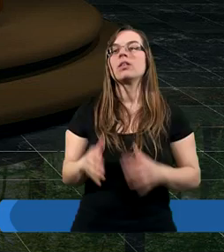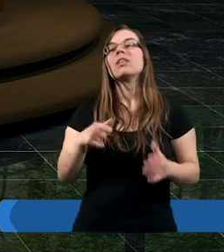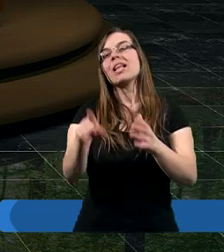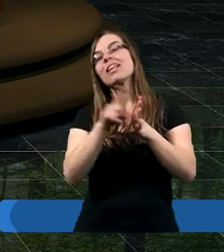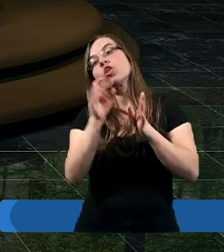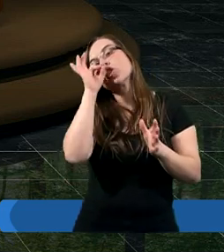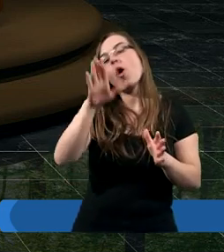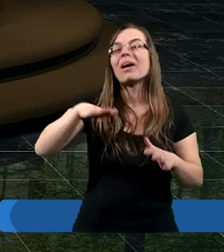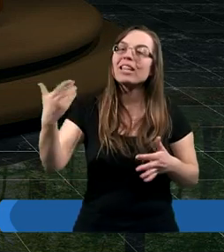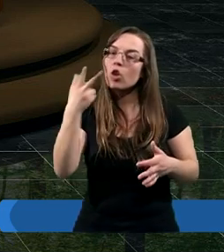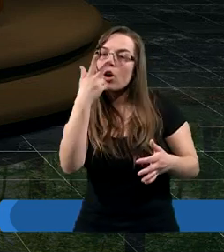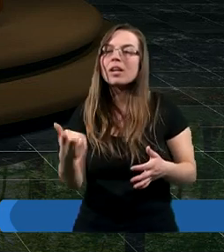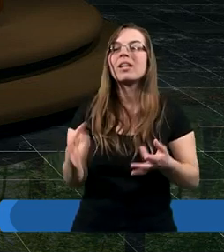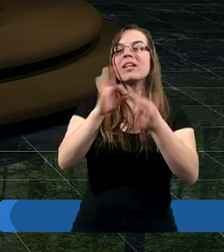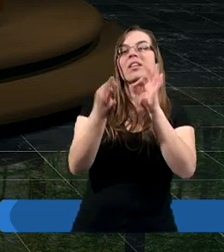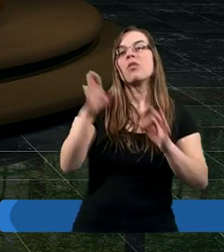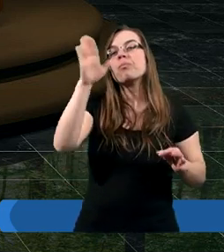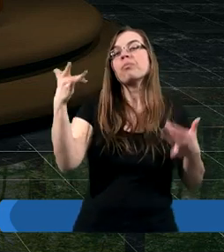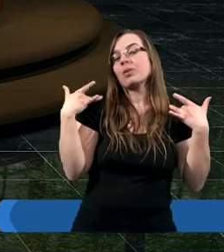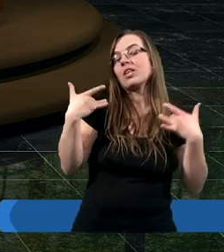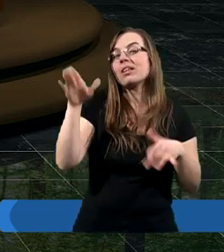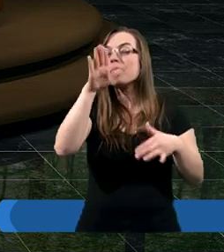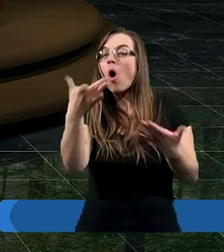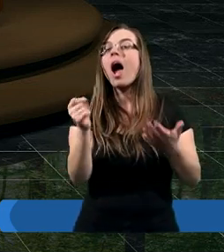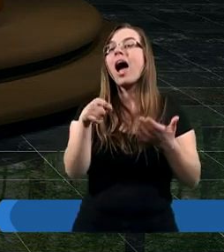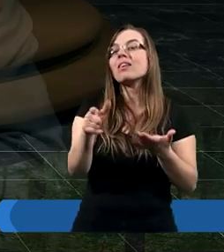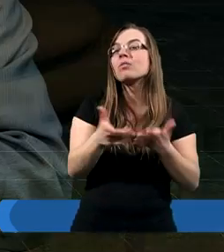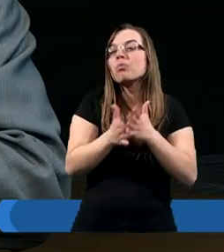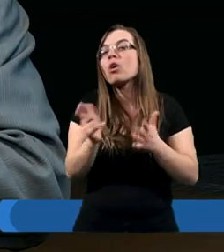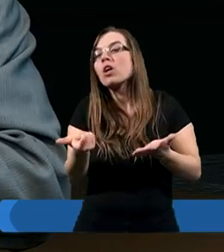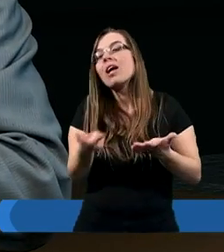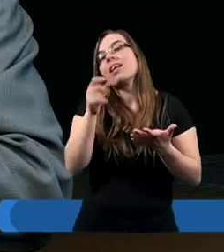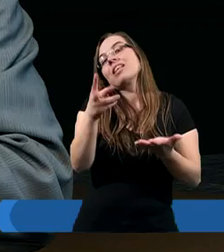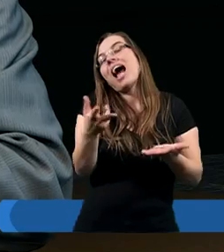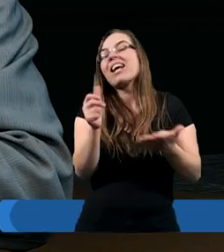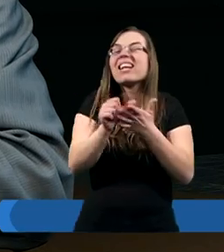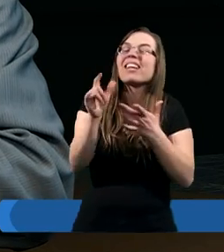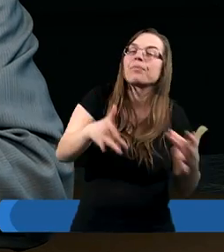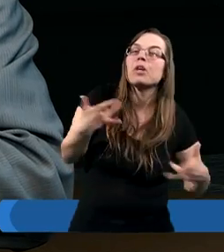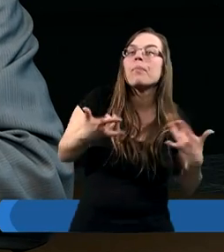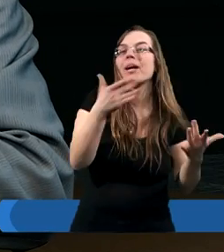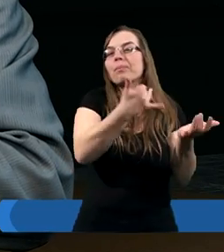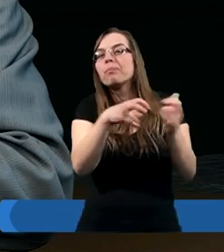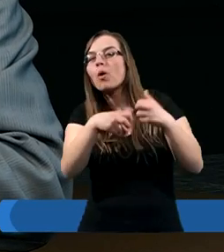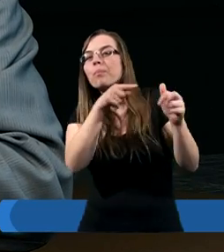tej dobrej stronie tego życia z Bogiem, a tu proszę, jednak jakieś cierpienia.